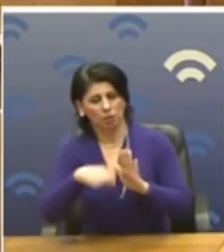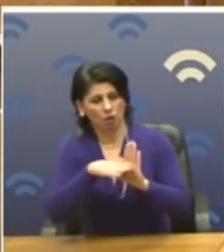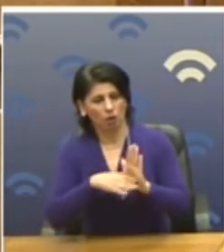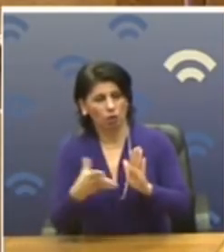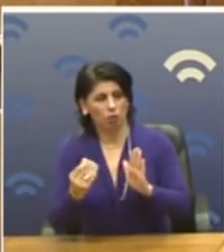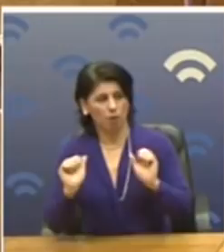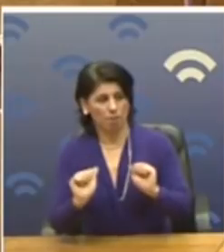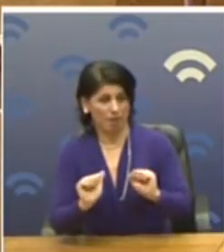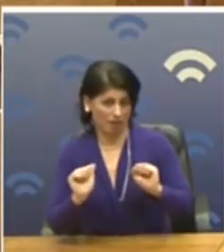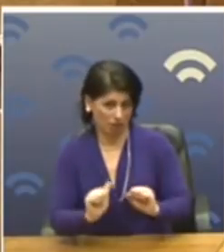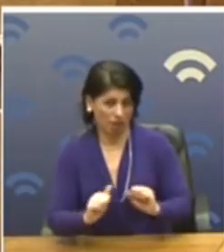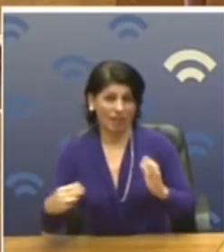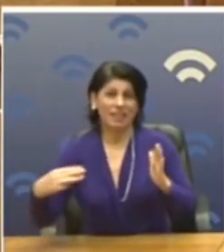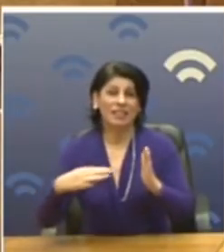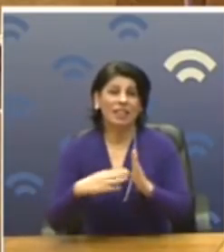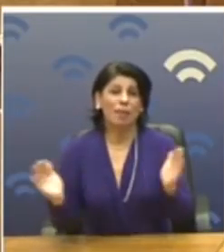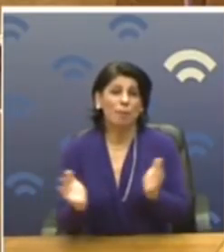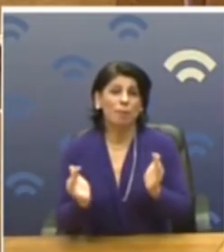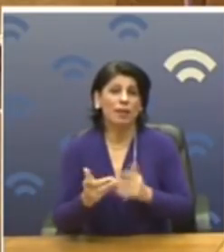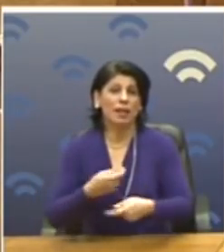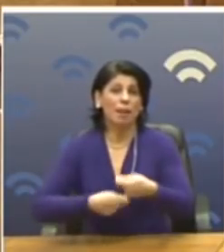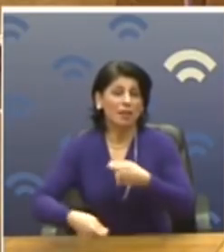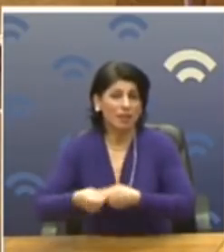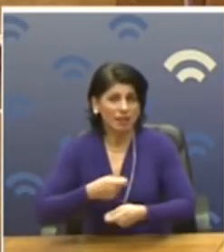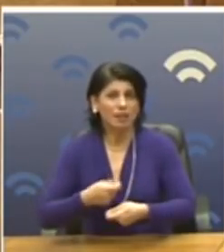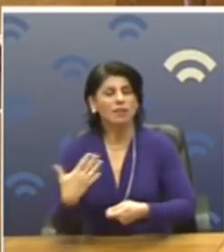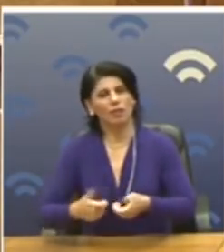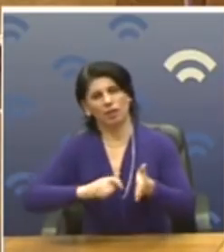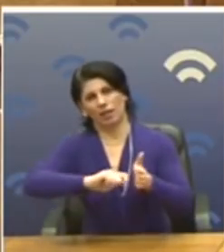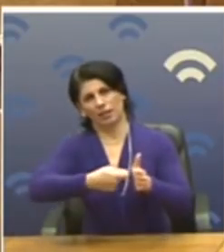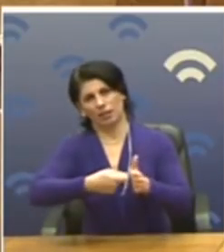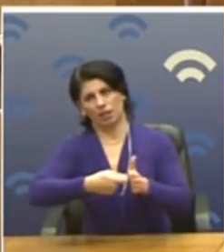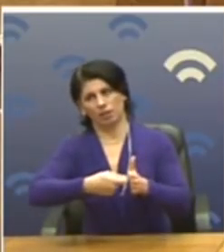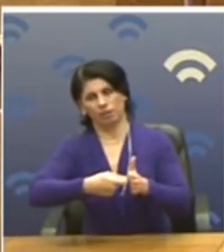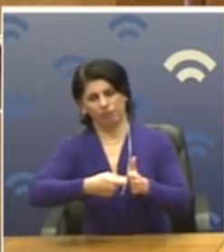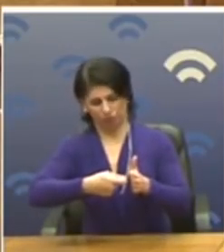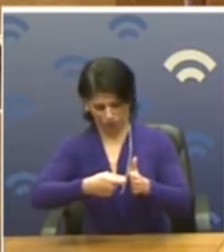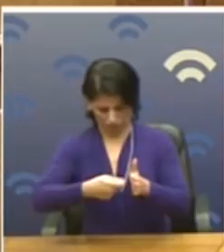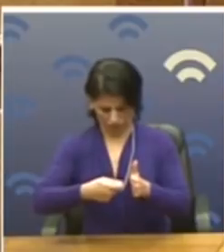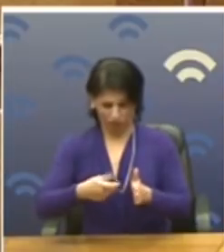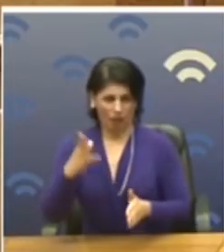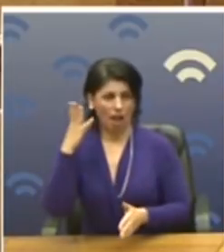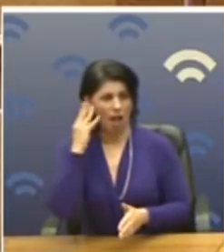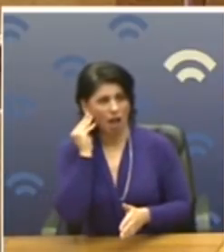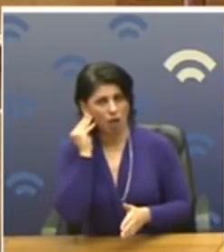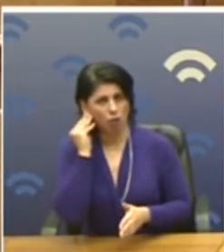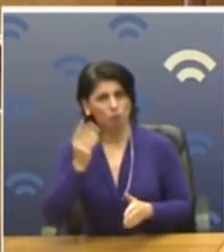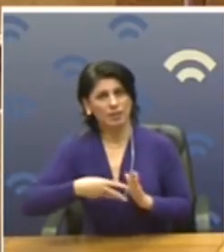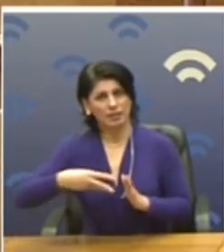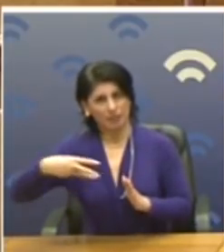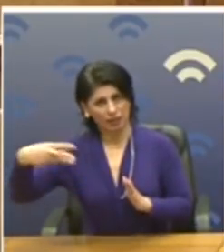και χιλιάδες μικρές επιχειρήσεις θα βάλουν λουκέτο. Ακούμε τον